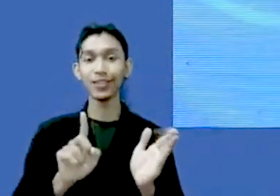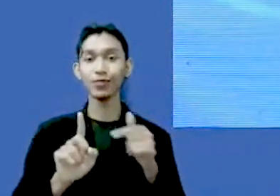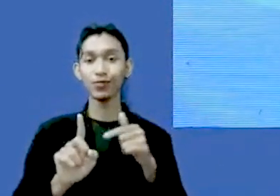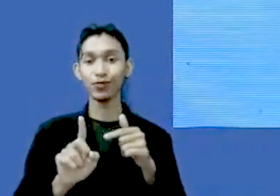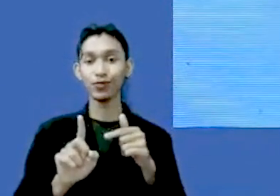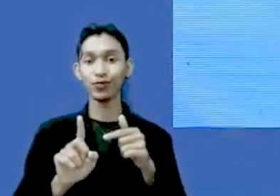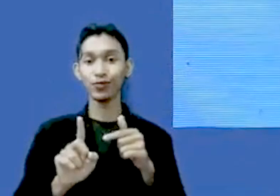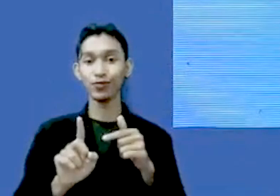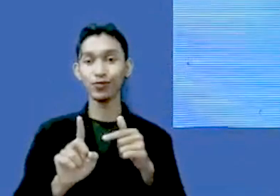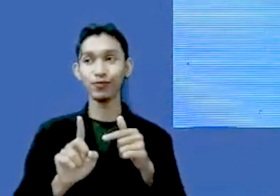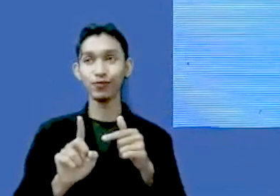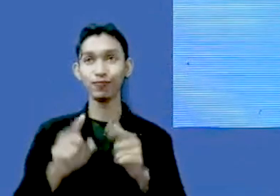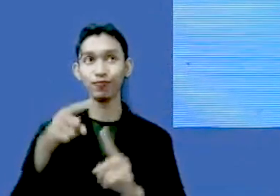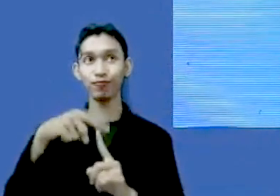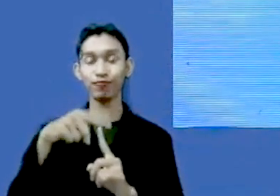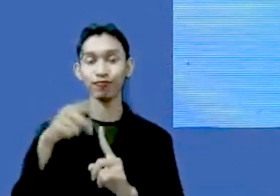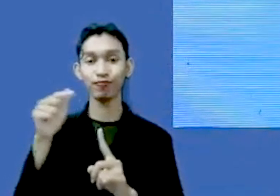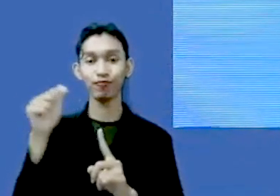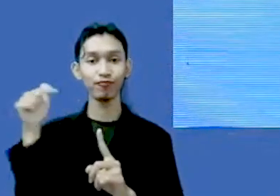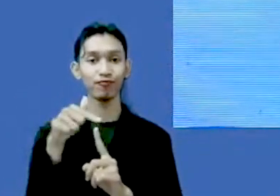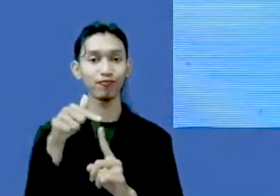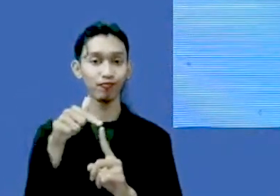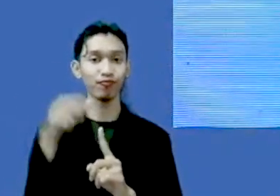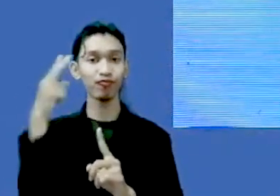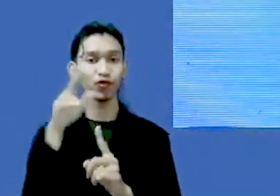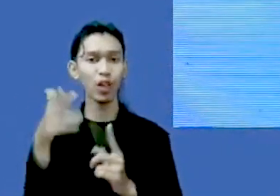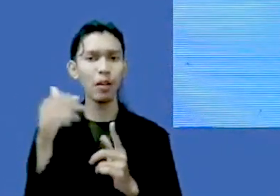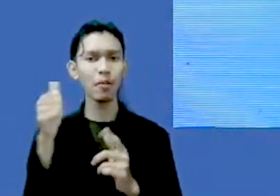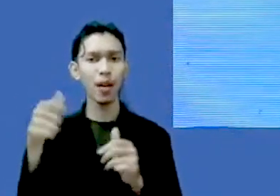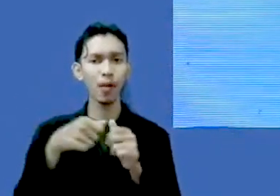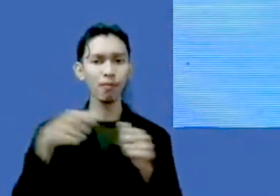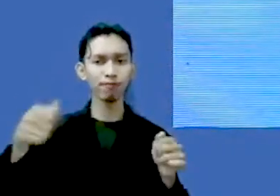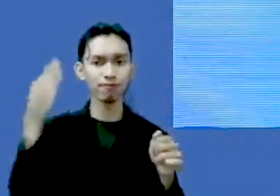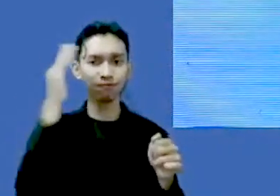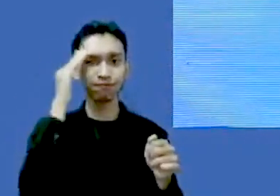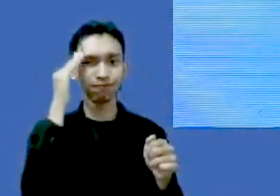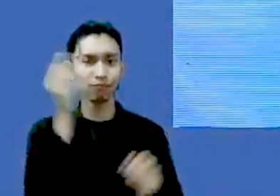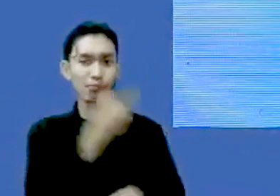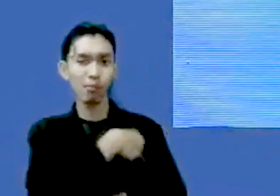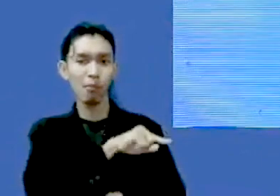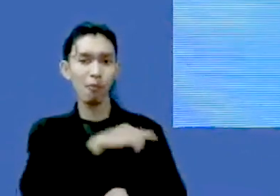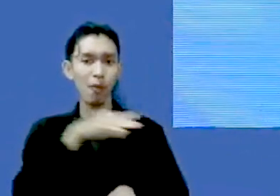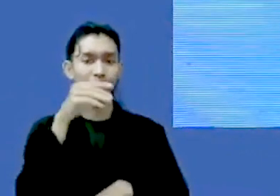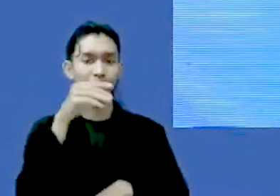I Miss Your Man Hai untuk mengukur kecakapan digital dan